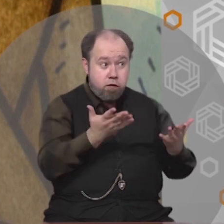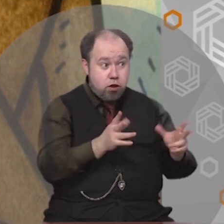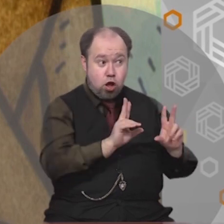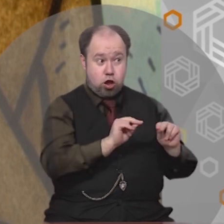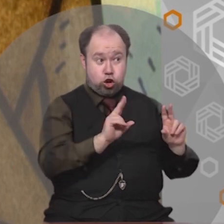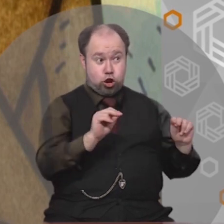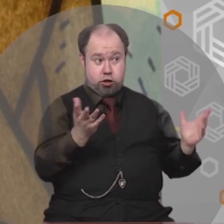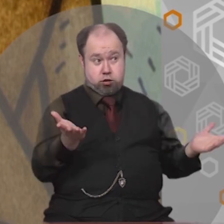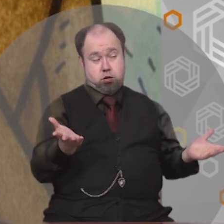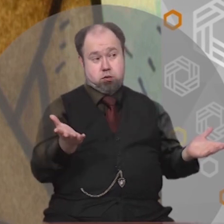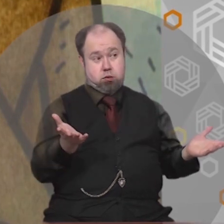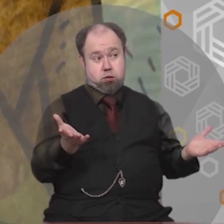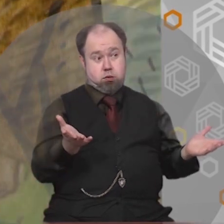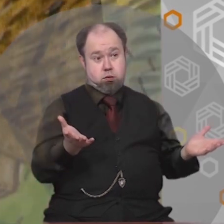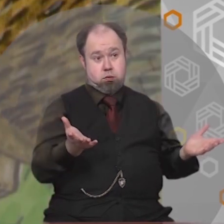тут его нигде?»